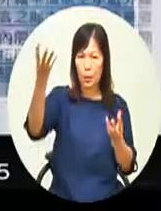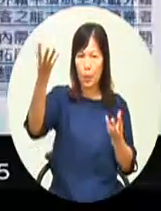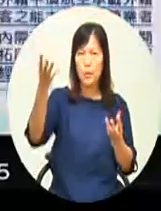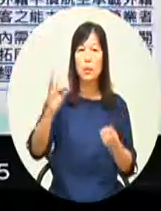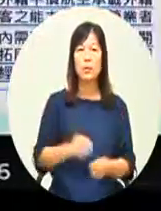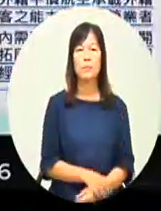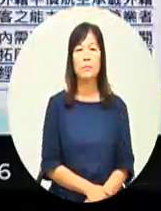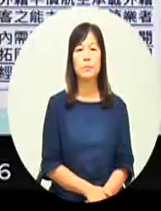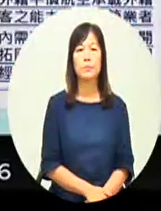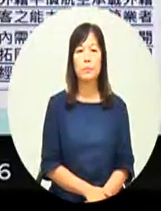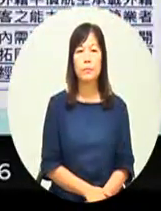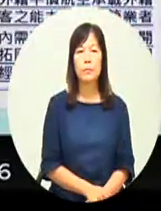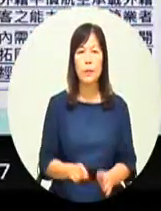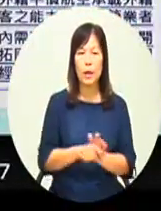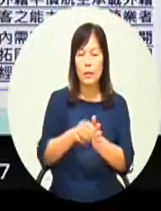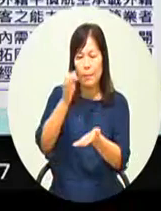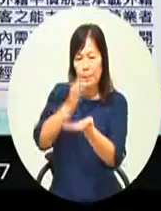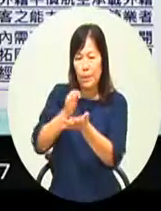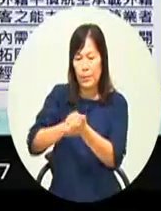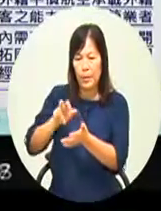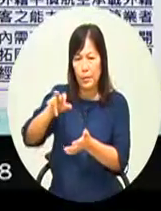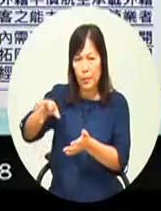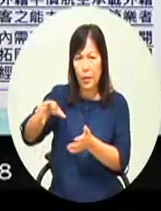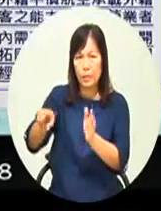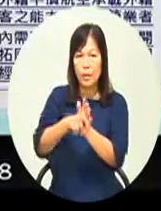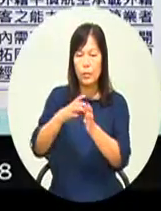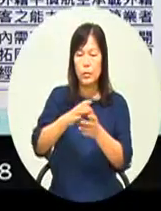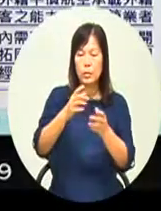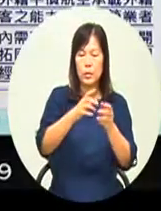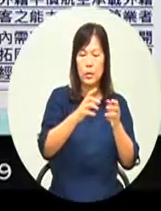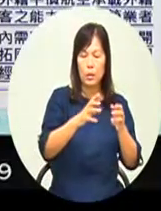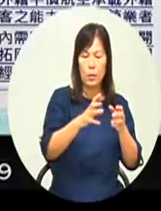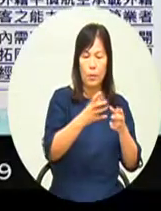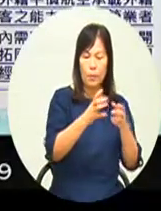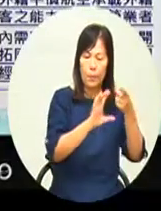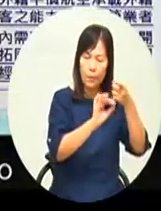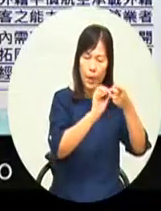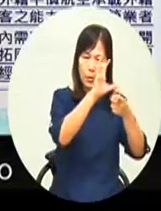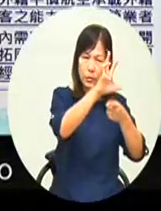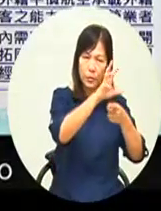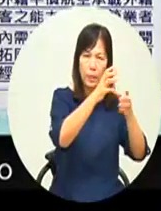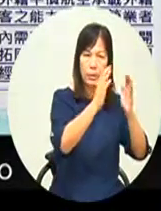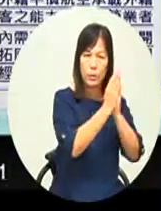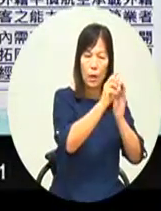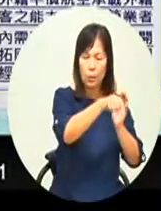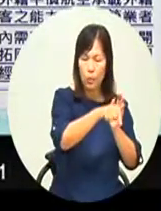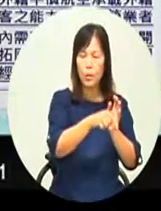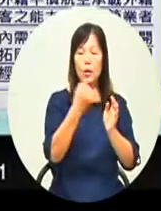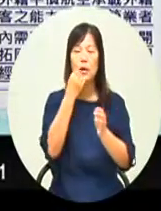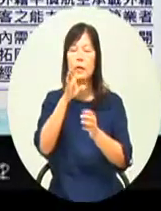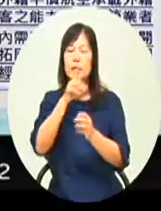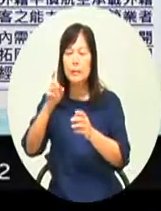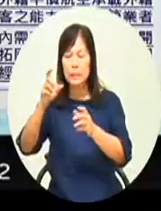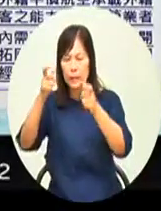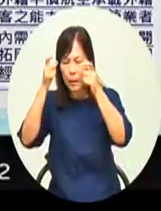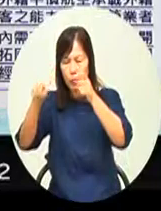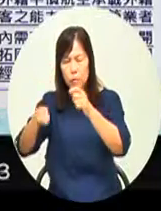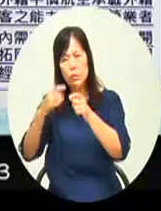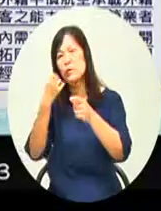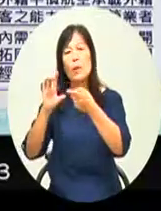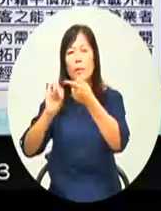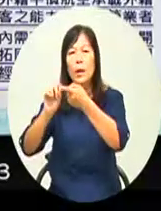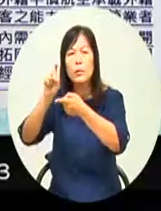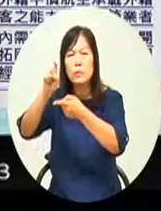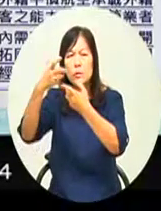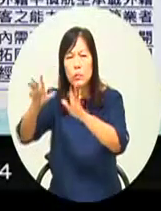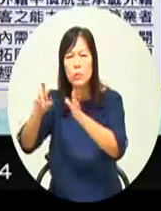的。虽然现在联航的基地80%以上都是在桃园，但可见得高雄虽然比较10%，但是我们有比